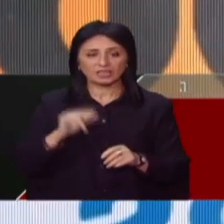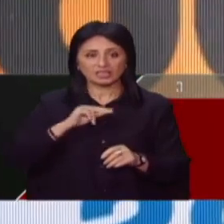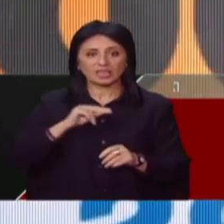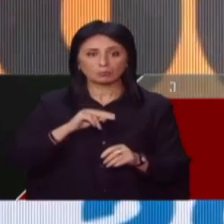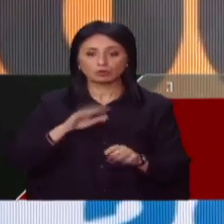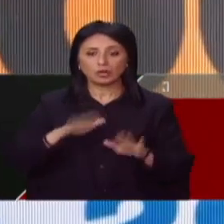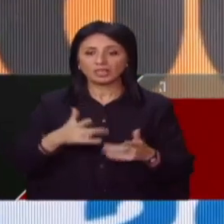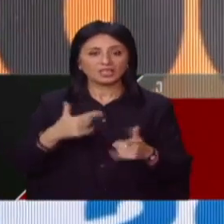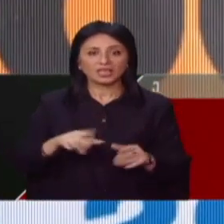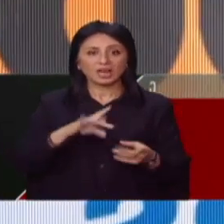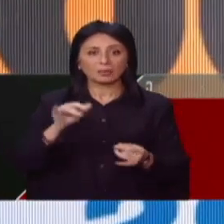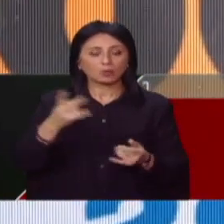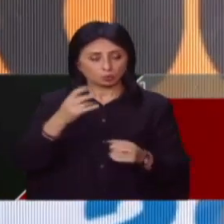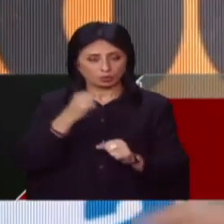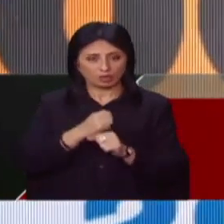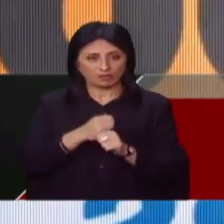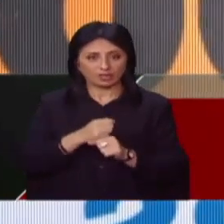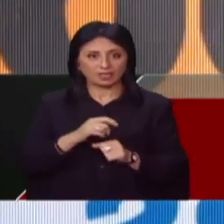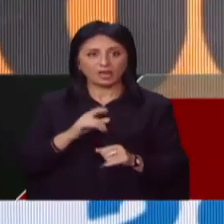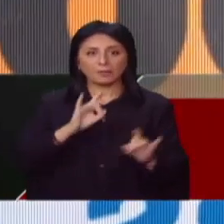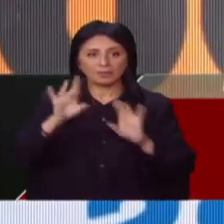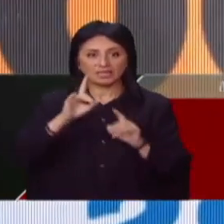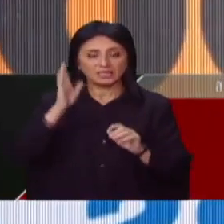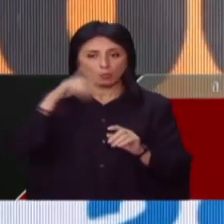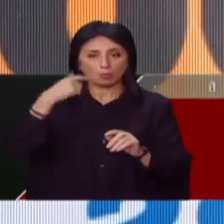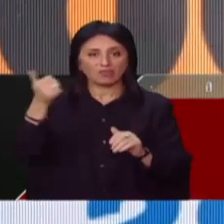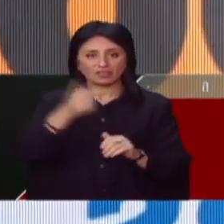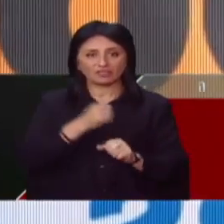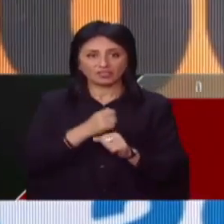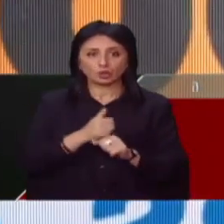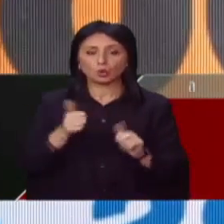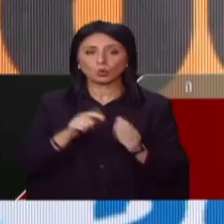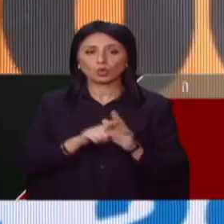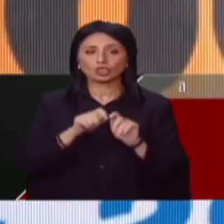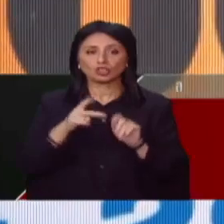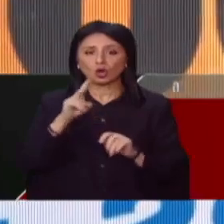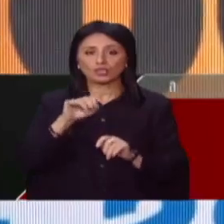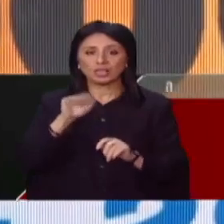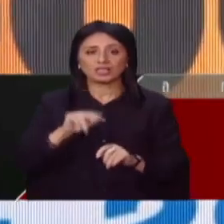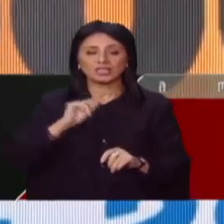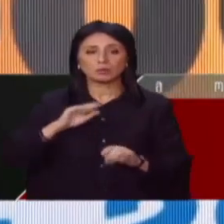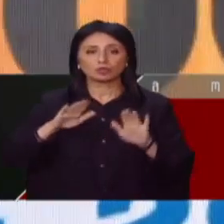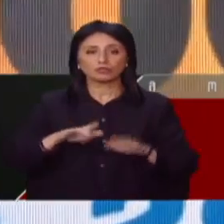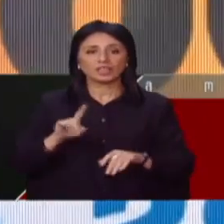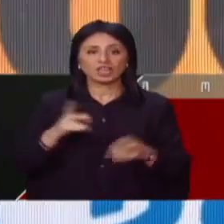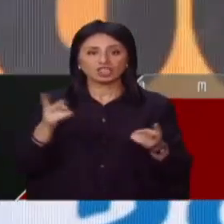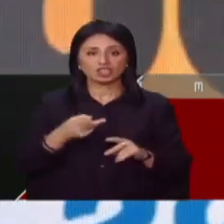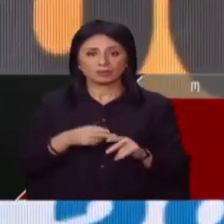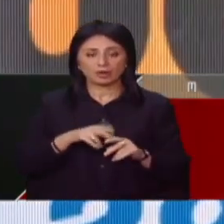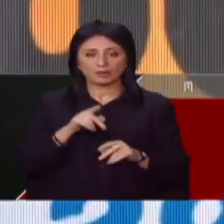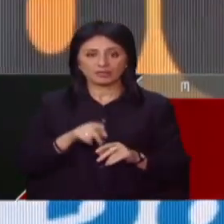ადგილი. ამის პრეზენტაციას ჩვენ მომავალ კვირას გავაკეთებთ, როგორ შევქმნათ ჩვენ 200,000 სამუშაო ადგილს და რა ჭირდება